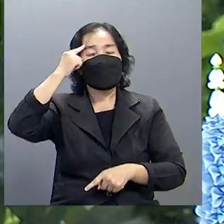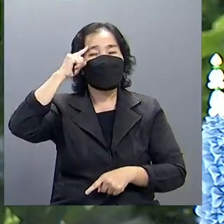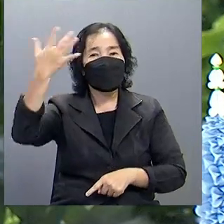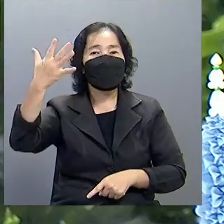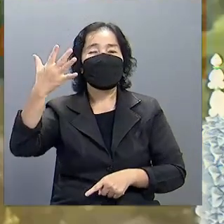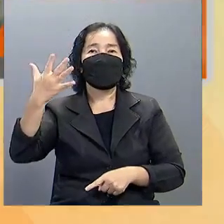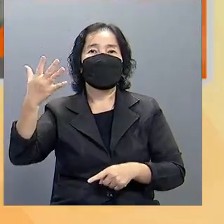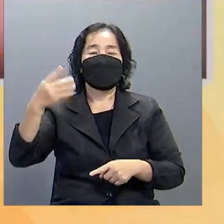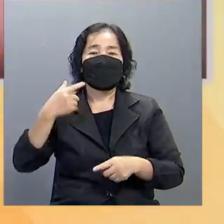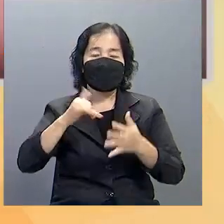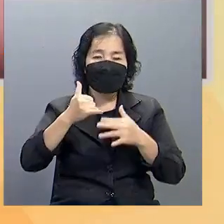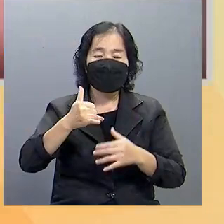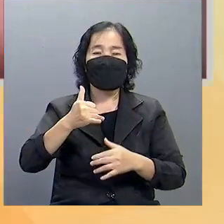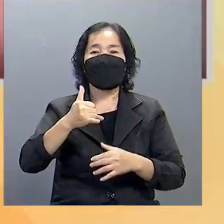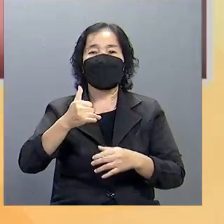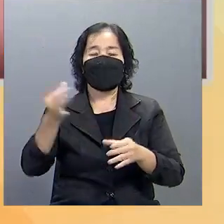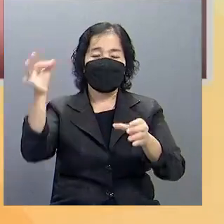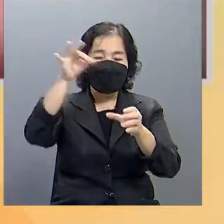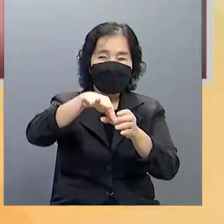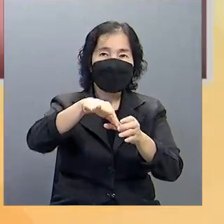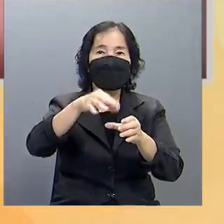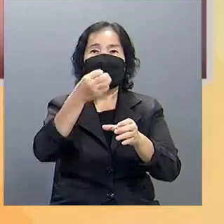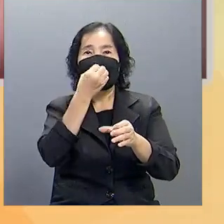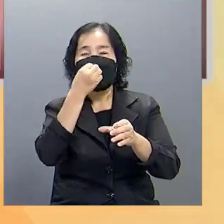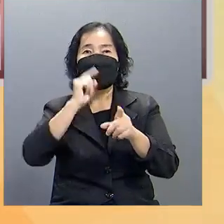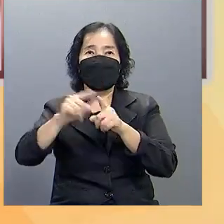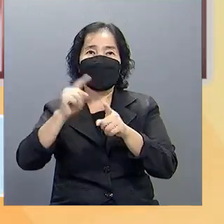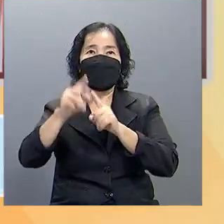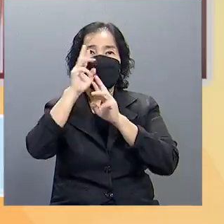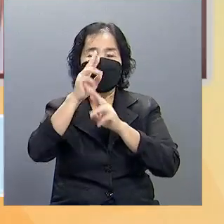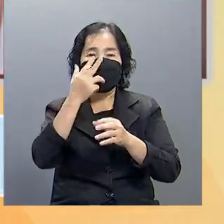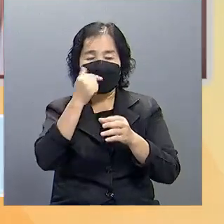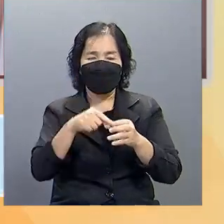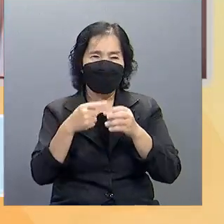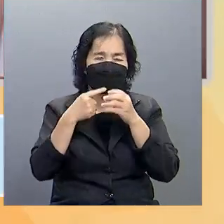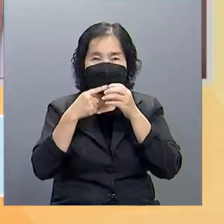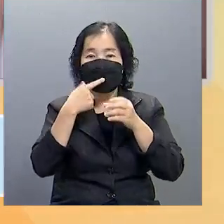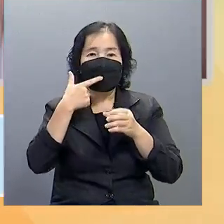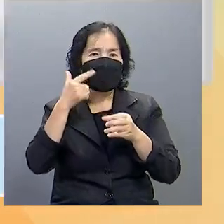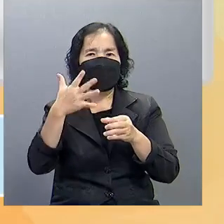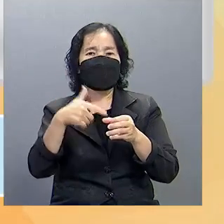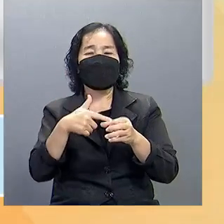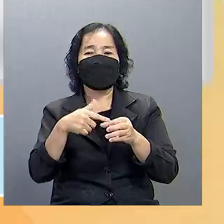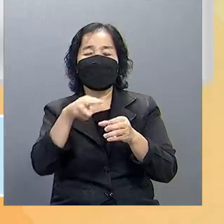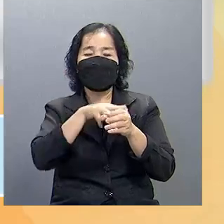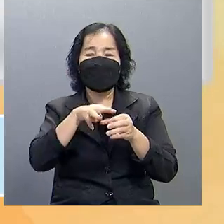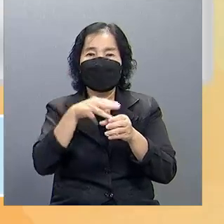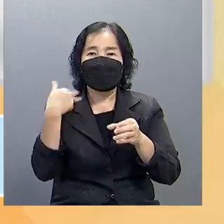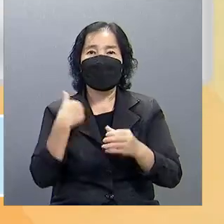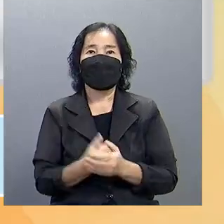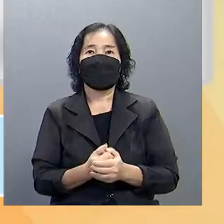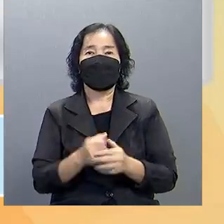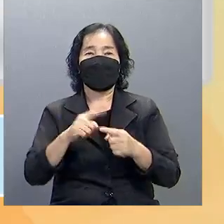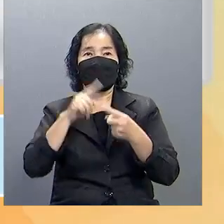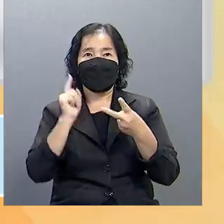เครื่องดื่มในอาหารอะไรให้ระวังด้วยนะครับเนื่องจากตัวของมันเองรสชาติมันไม่ใช่นี่ได้จากพื้นสีแล้วก็ท้ายสุดเนี่ยการซื้อของ